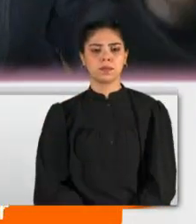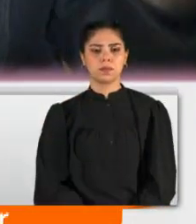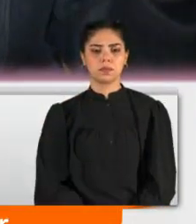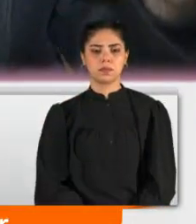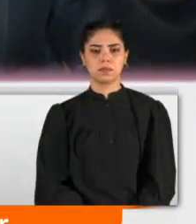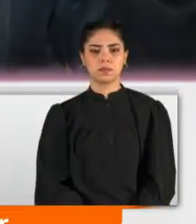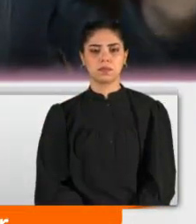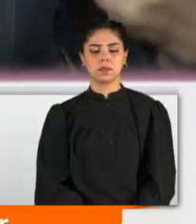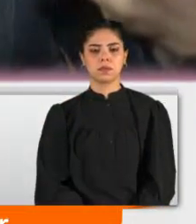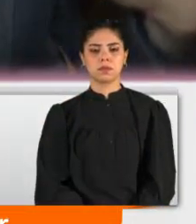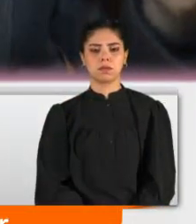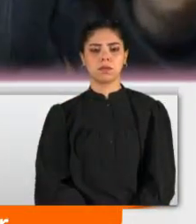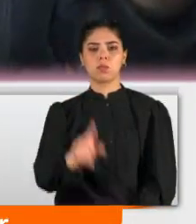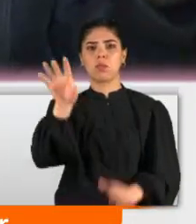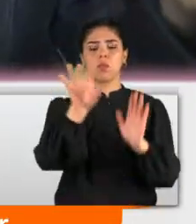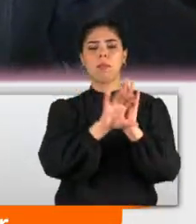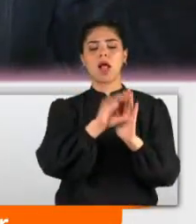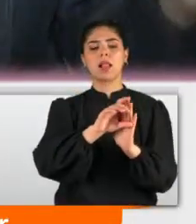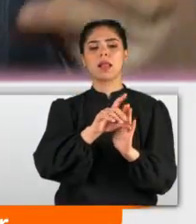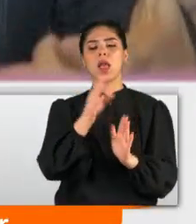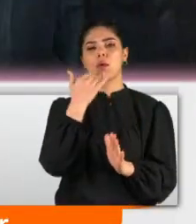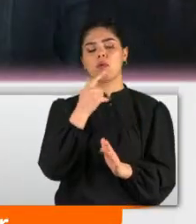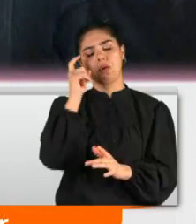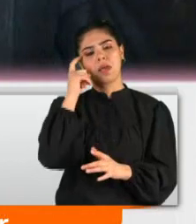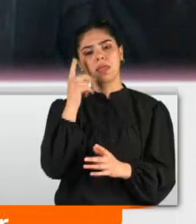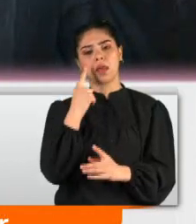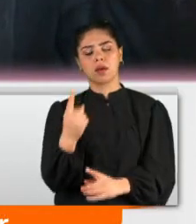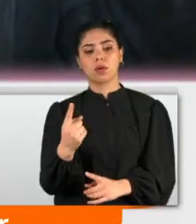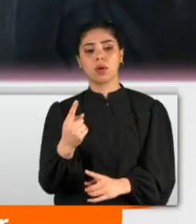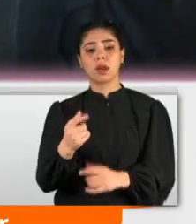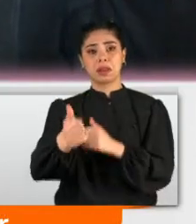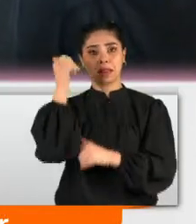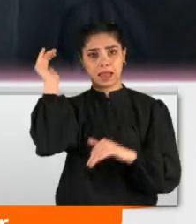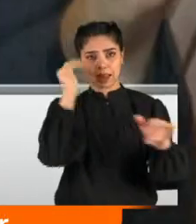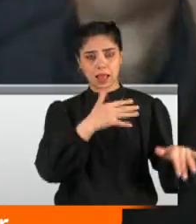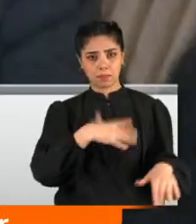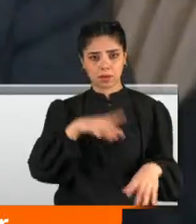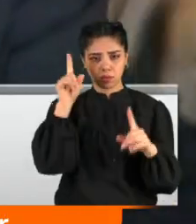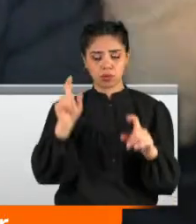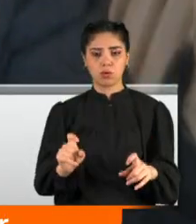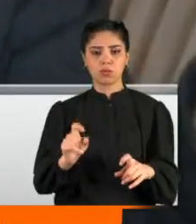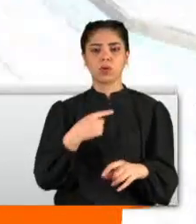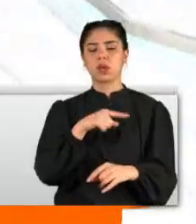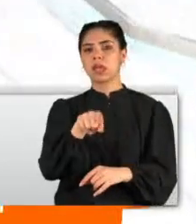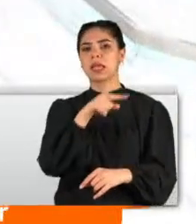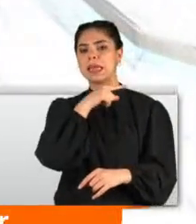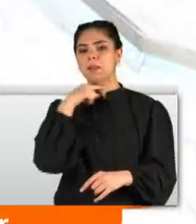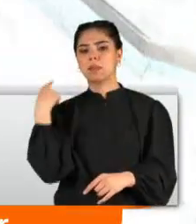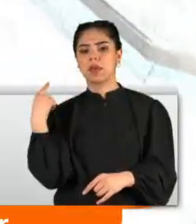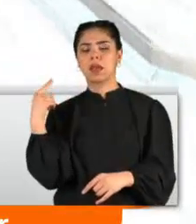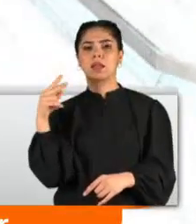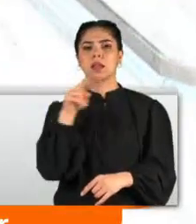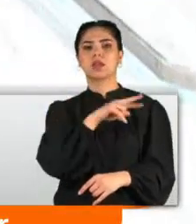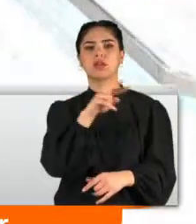Bu belgesiz bir iddiadır. Belgeli bana benimle konuşmaya. Geri dönmek istiyor musunuz ailenize? Bu imkansızdı. Çift